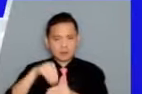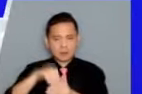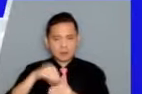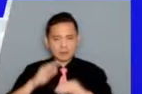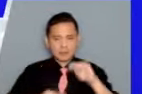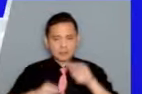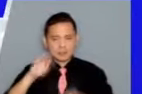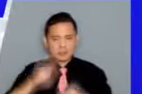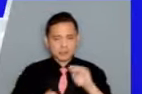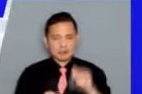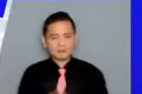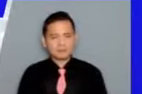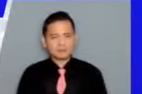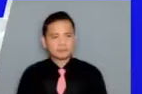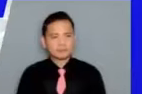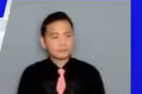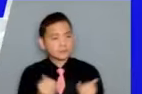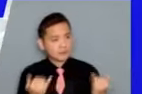may pasok ba ngayon dyan?